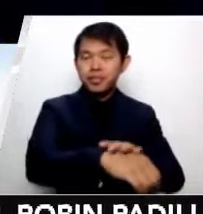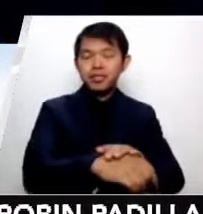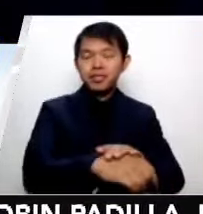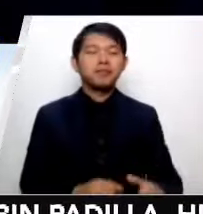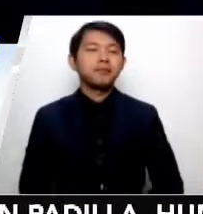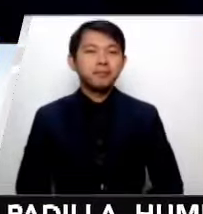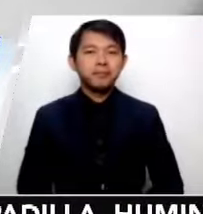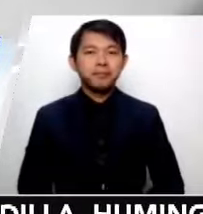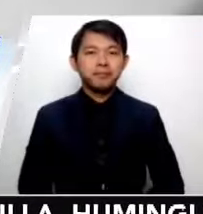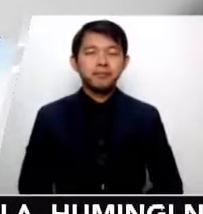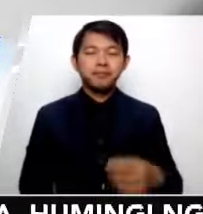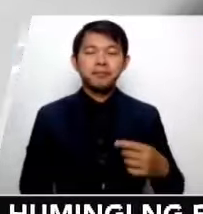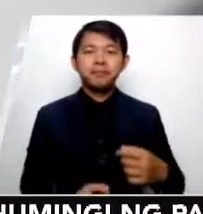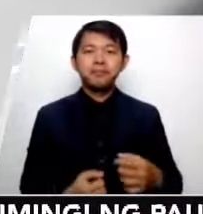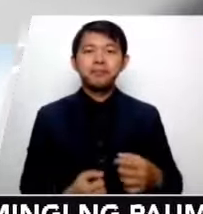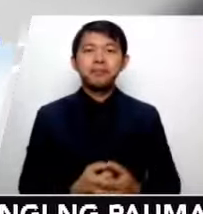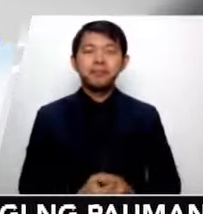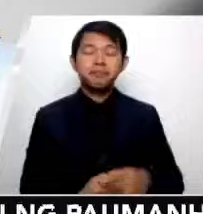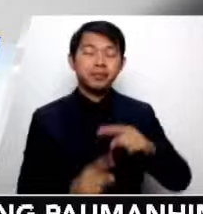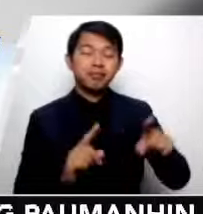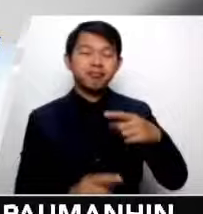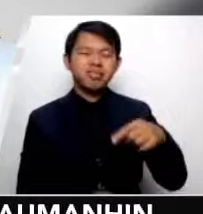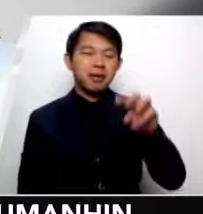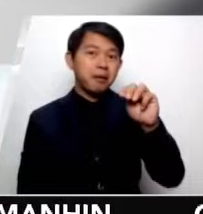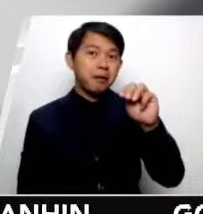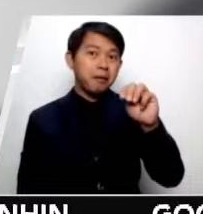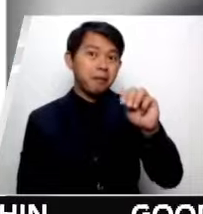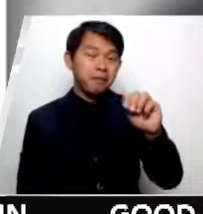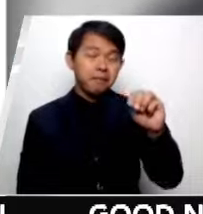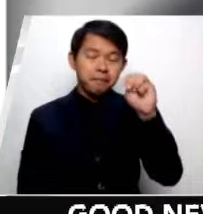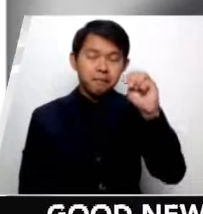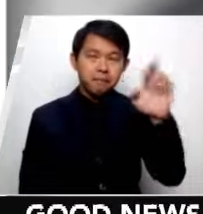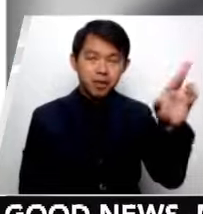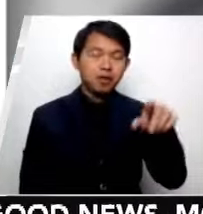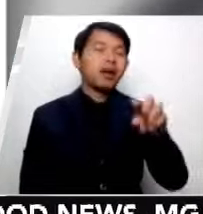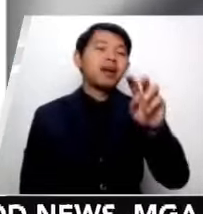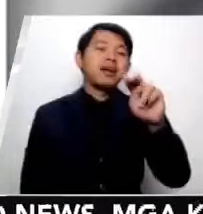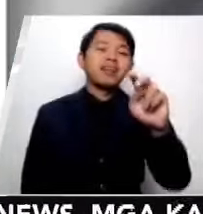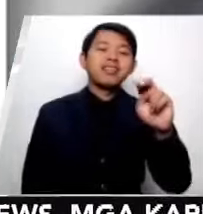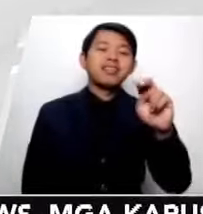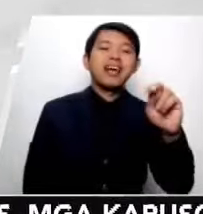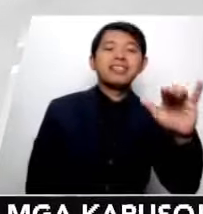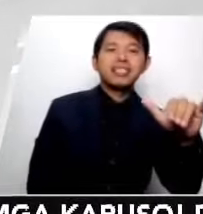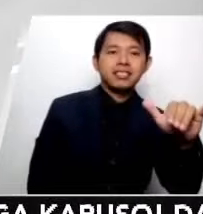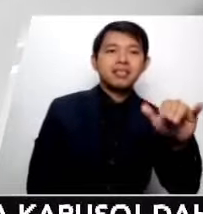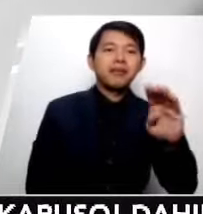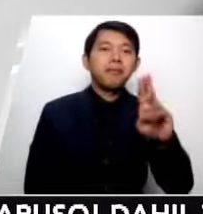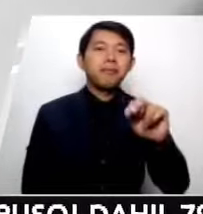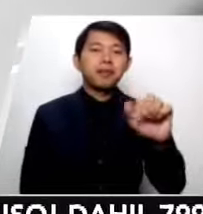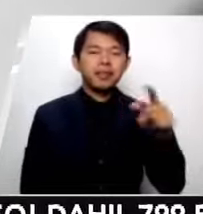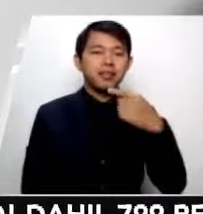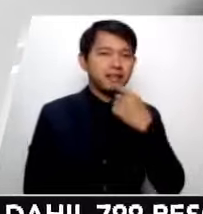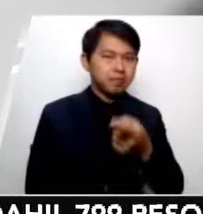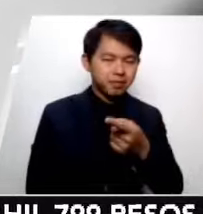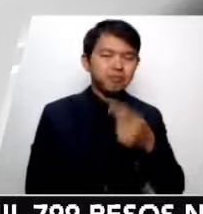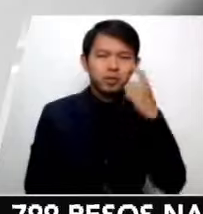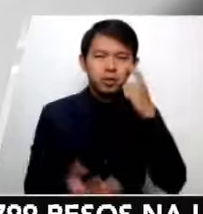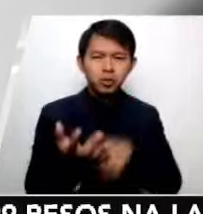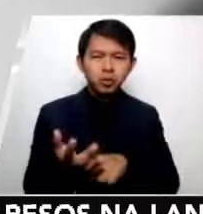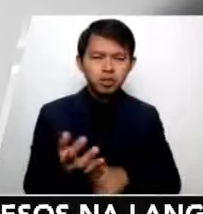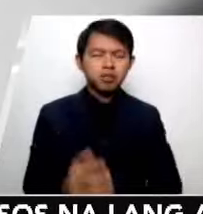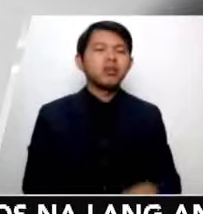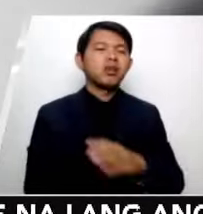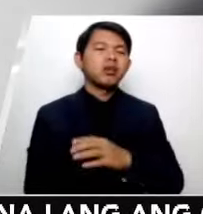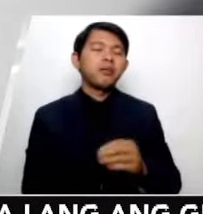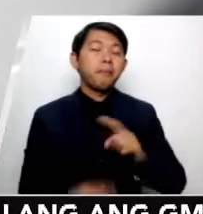Chairperson Nancy Binay. Ang mister ni Mariel, sumulat na kina Binay, Senate President Mig Subiri, sa Sergeant at Arms at Medical Bureau Director